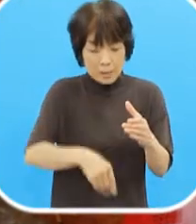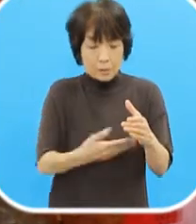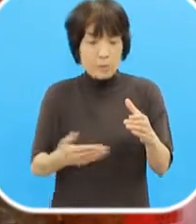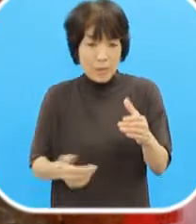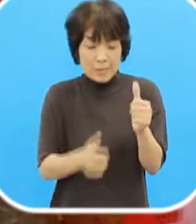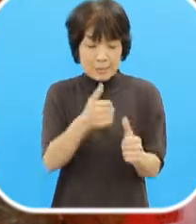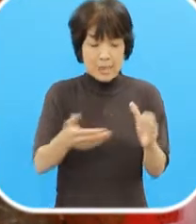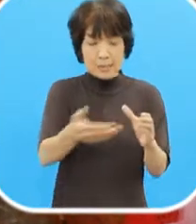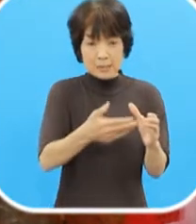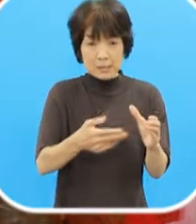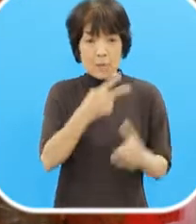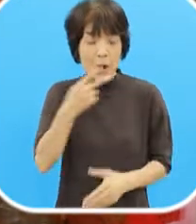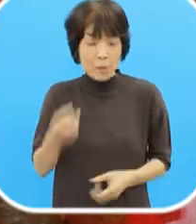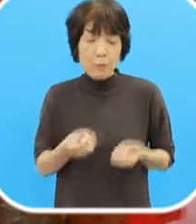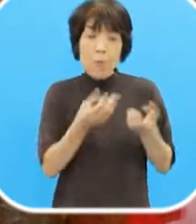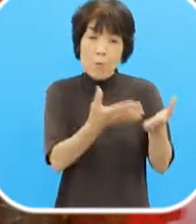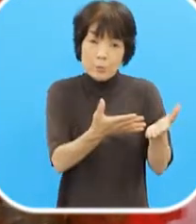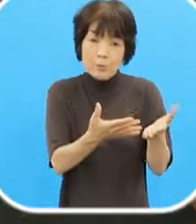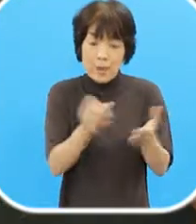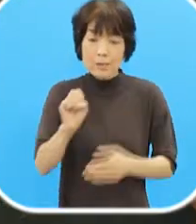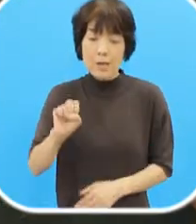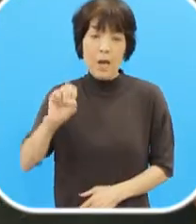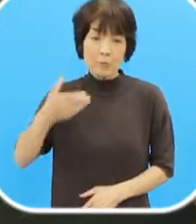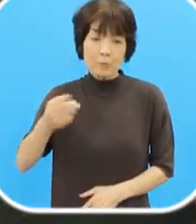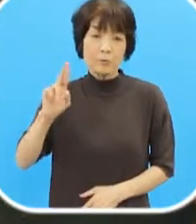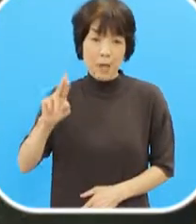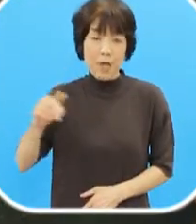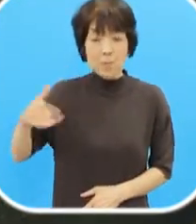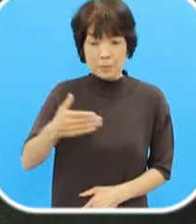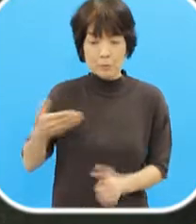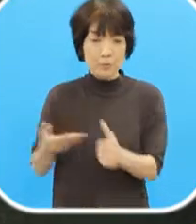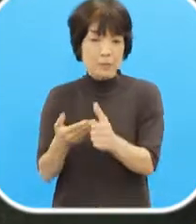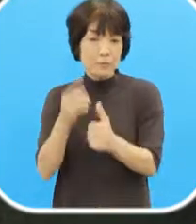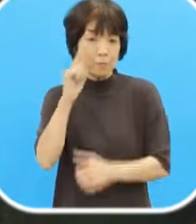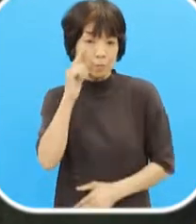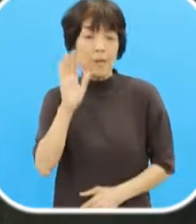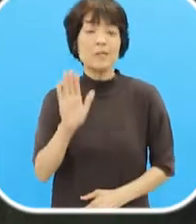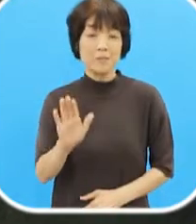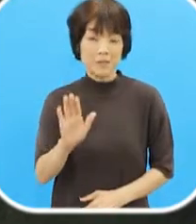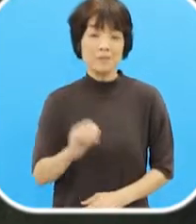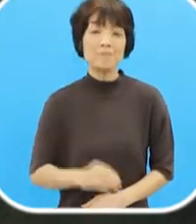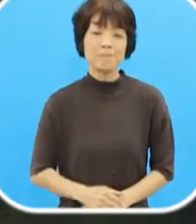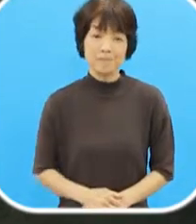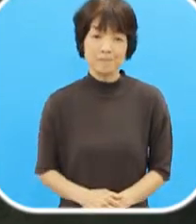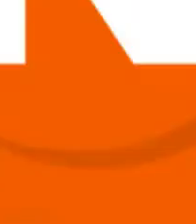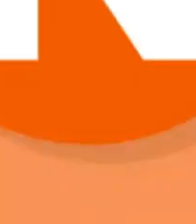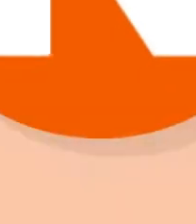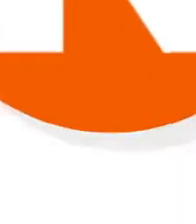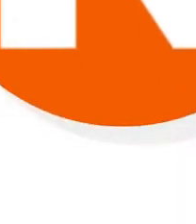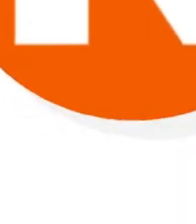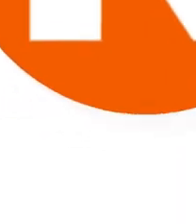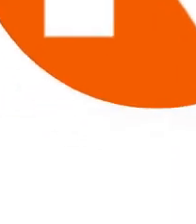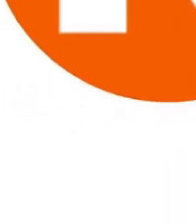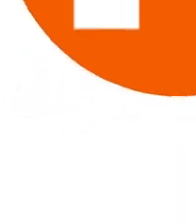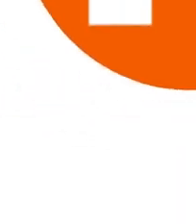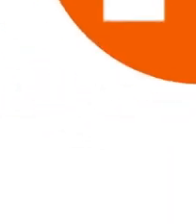ある内水面試験地ではアユの放流試験やサクラマスの飼育試験も行っています。